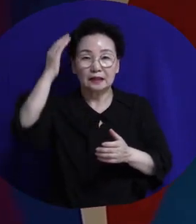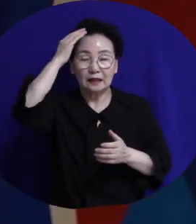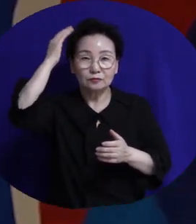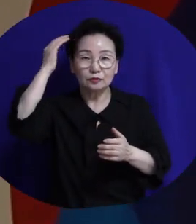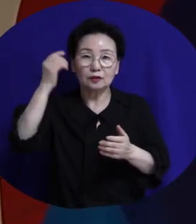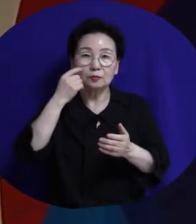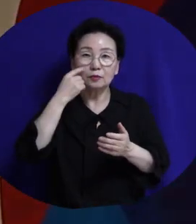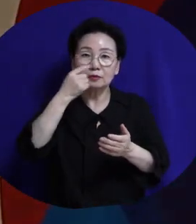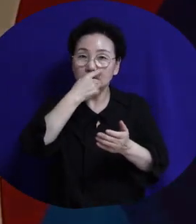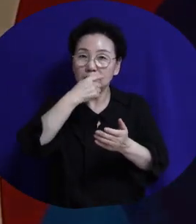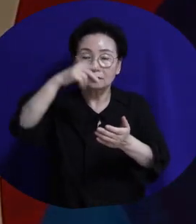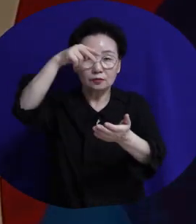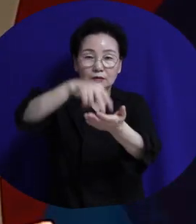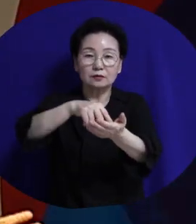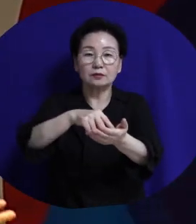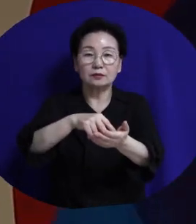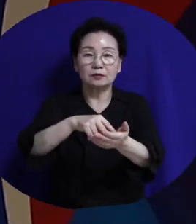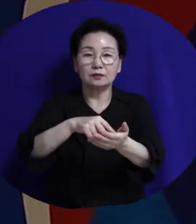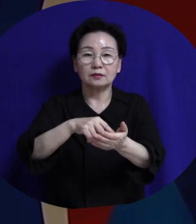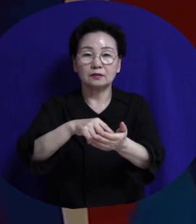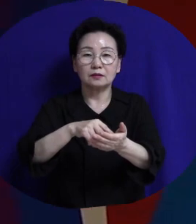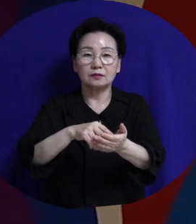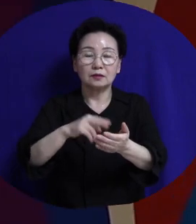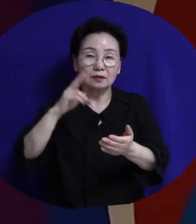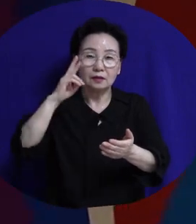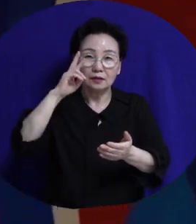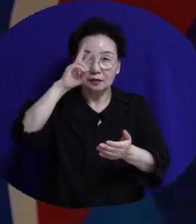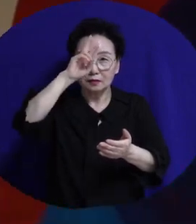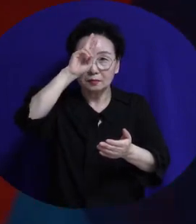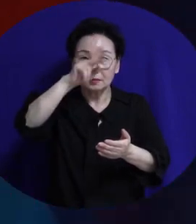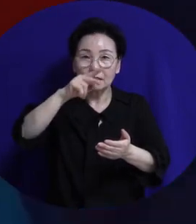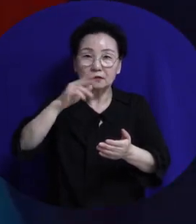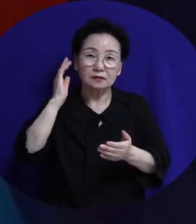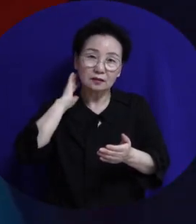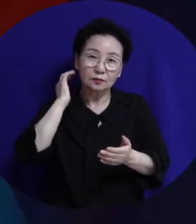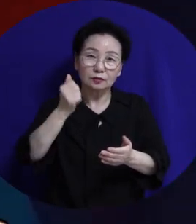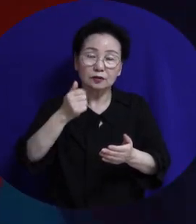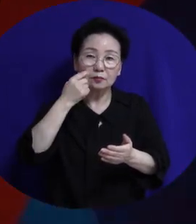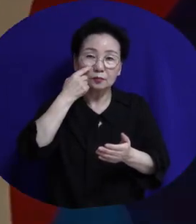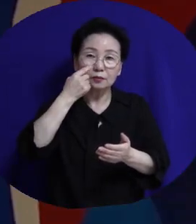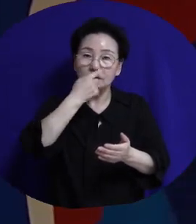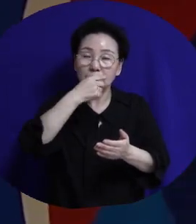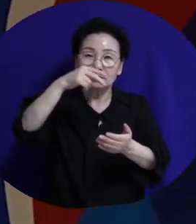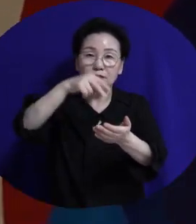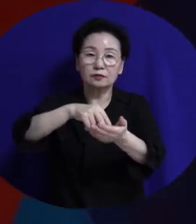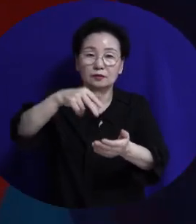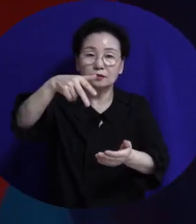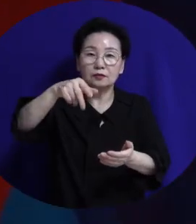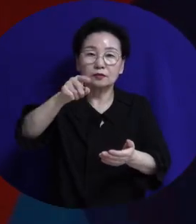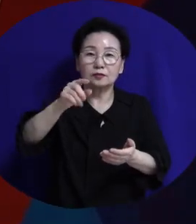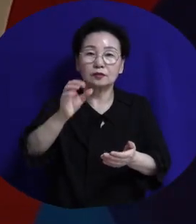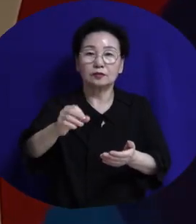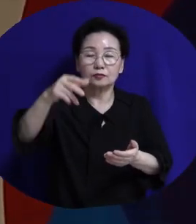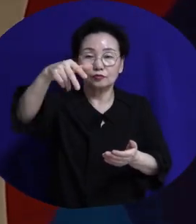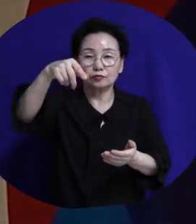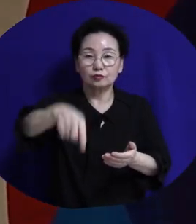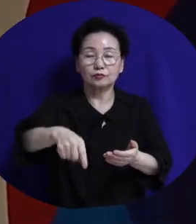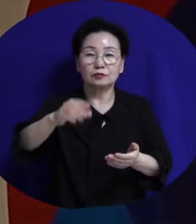대한민국이 보증을 쓴 겁니다. 박정희 대통령이 보증을 서준 거예요. 정주영이를 보증 서준